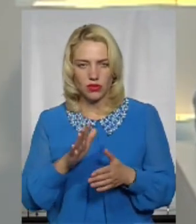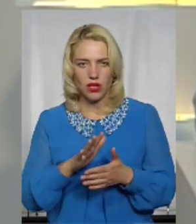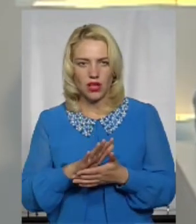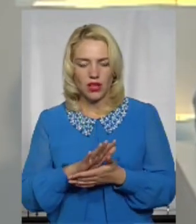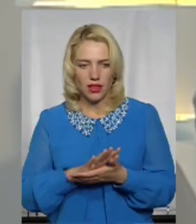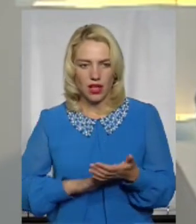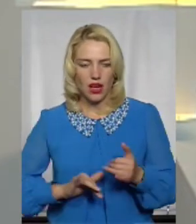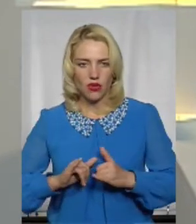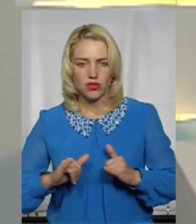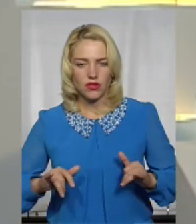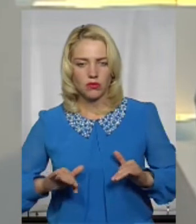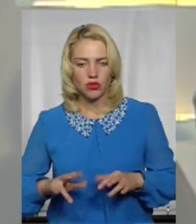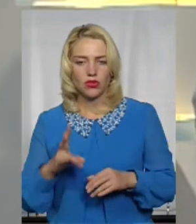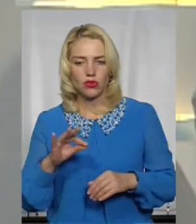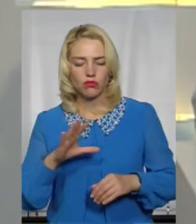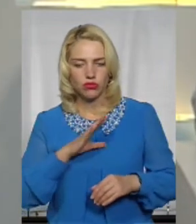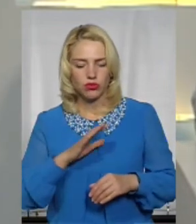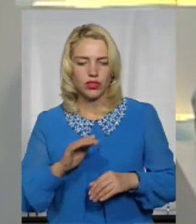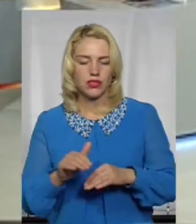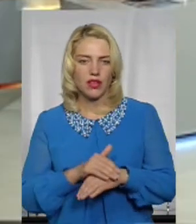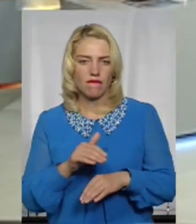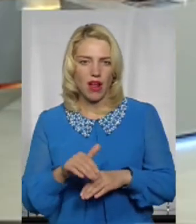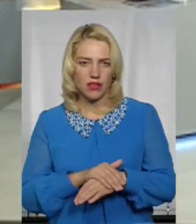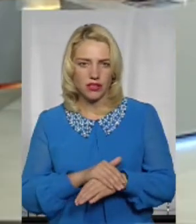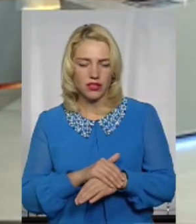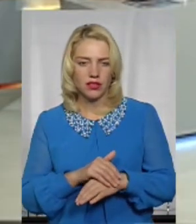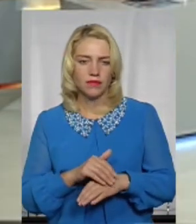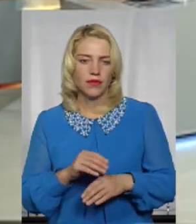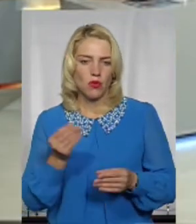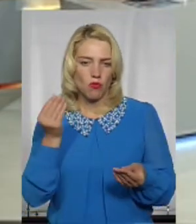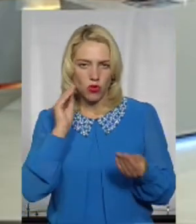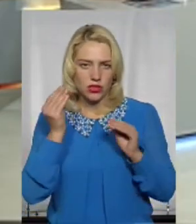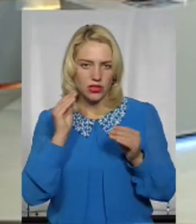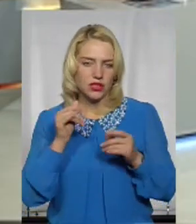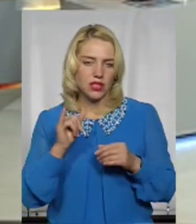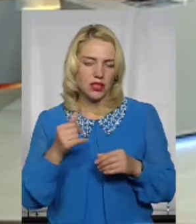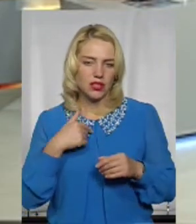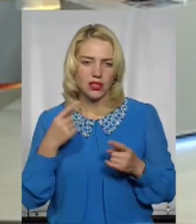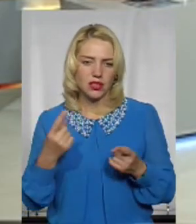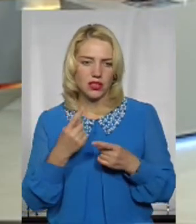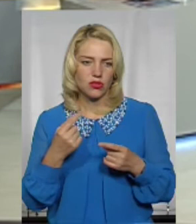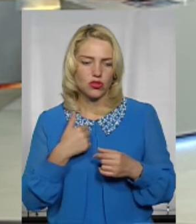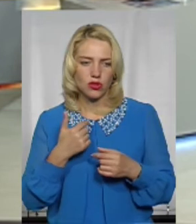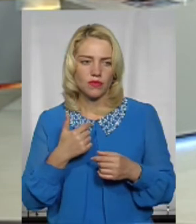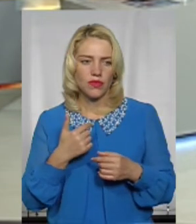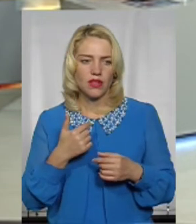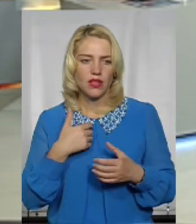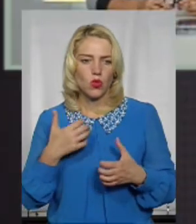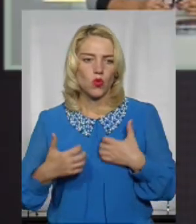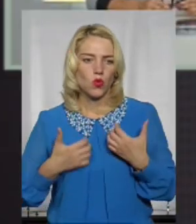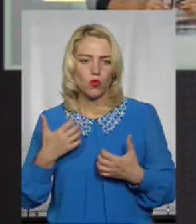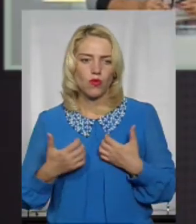розвиватися події, але були схвальні позиції. Мене єдине, що турбувало, чи вистачить